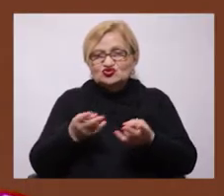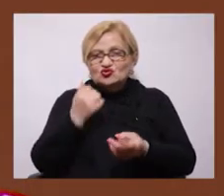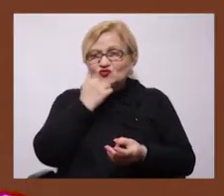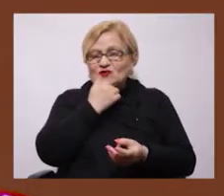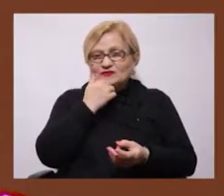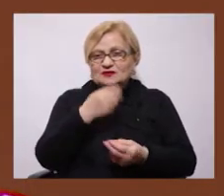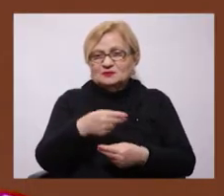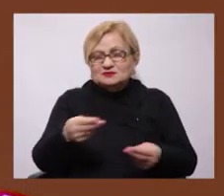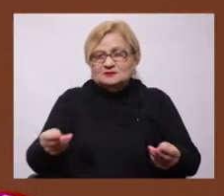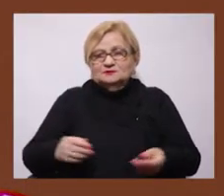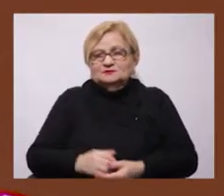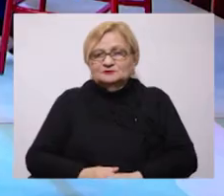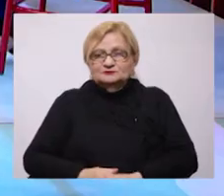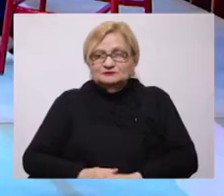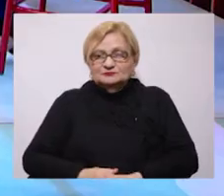ნივთებს.